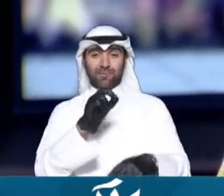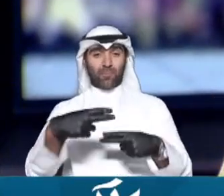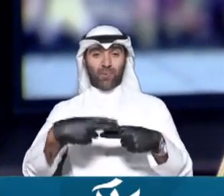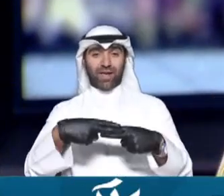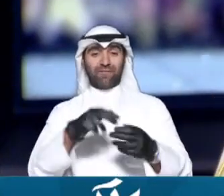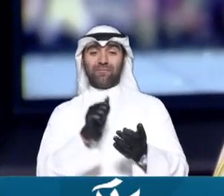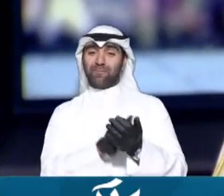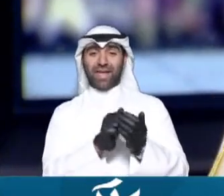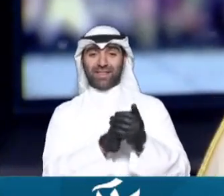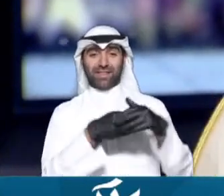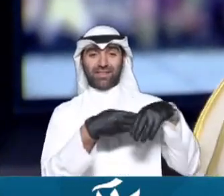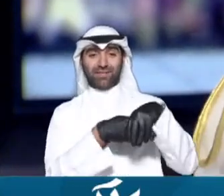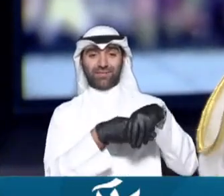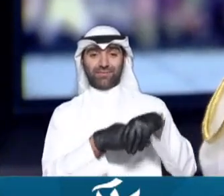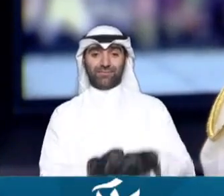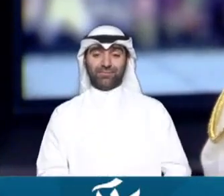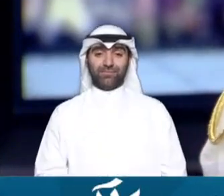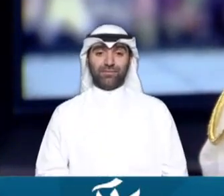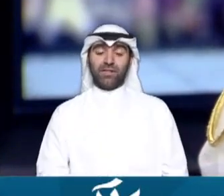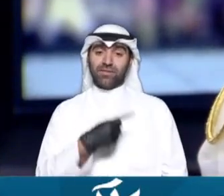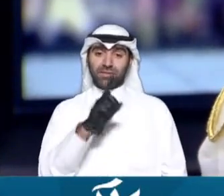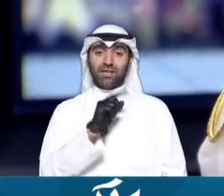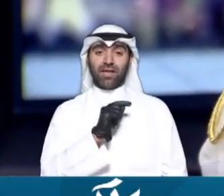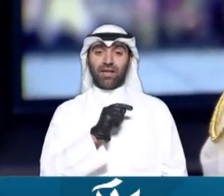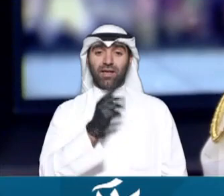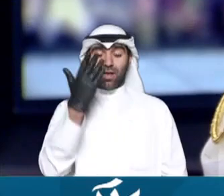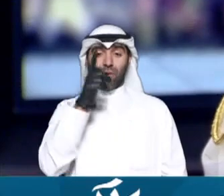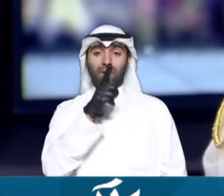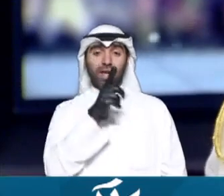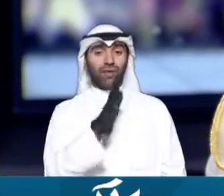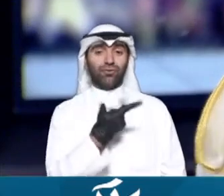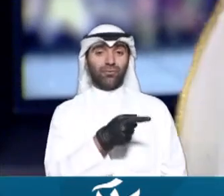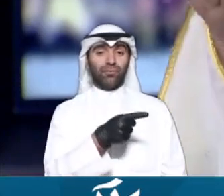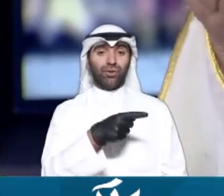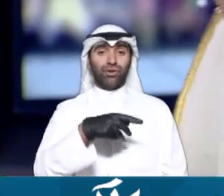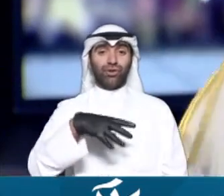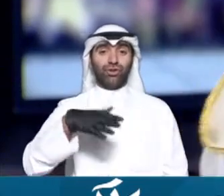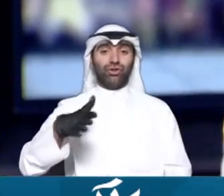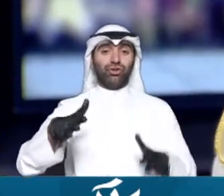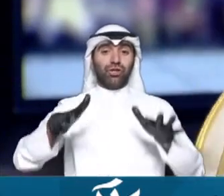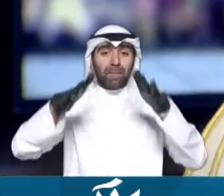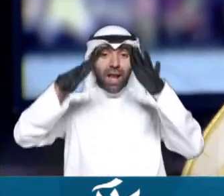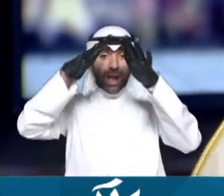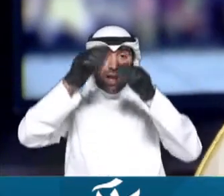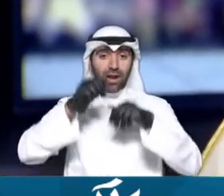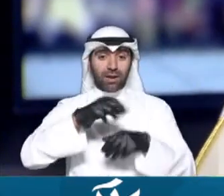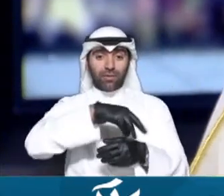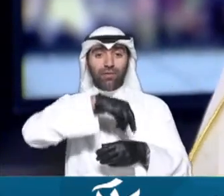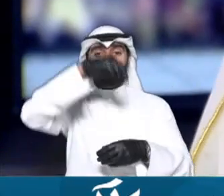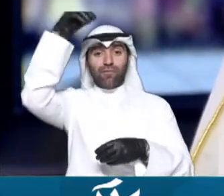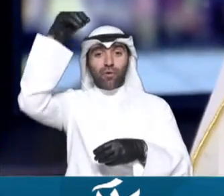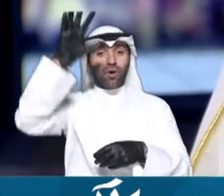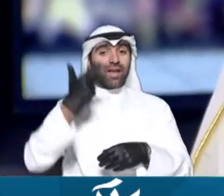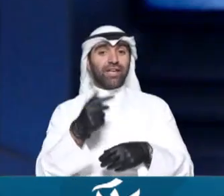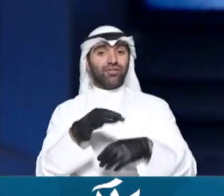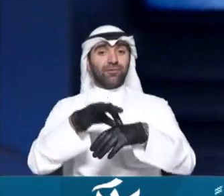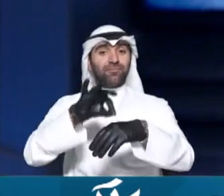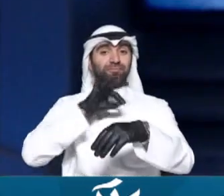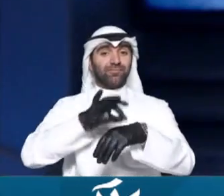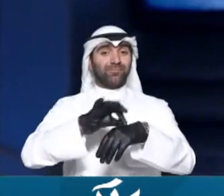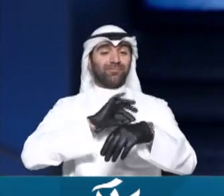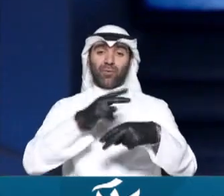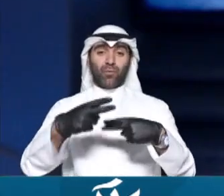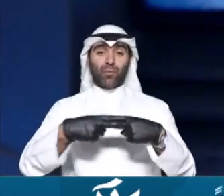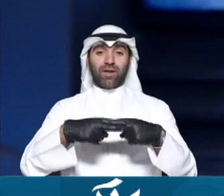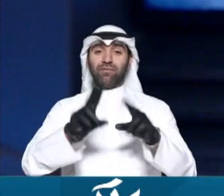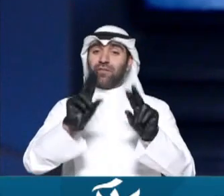وفعلا رفعهم إلى الجبال في الشمس والهواء النقي شفي الناس ورفع الطعام. الله أكبر. طيب شيخ،